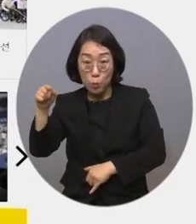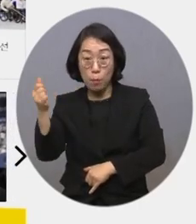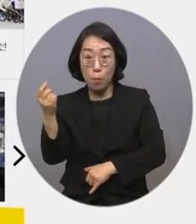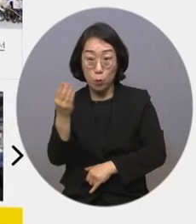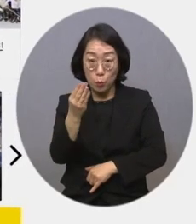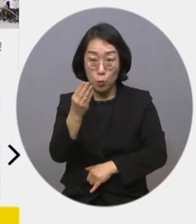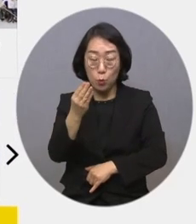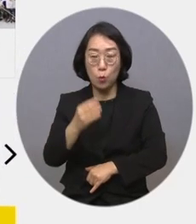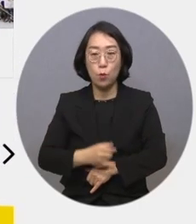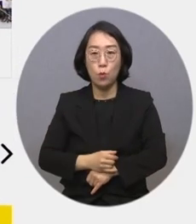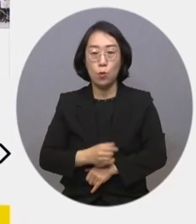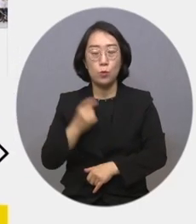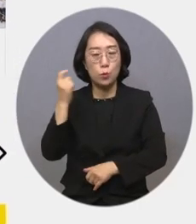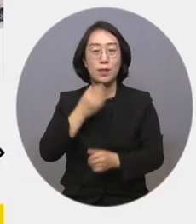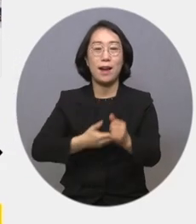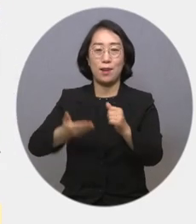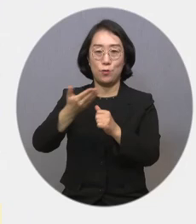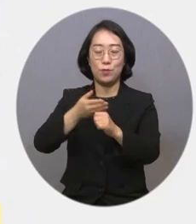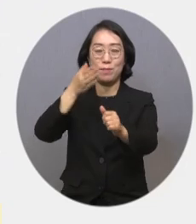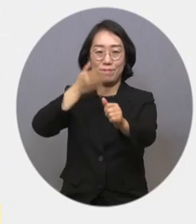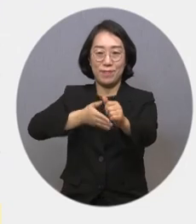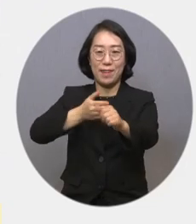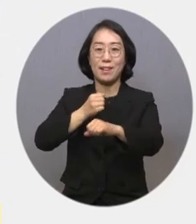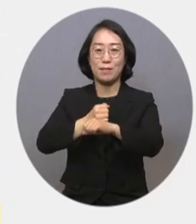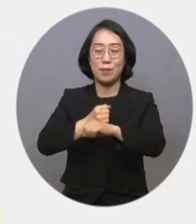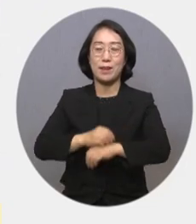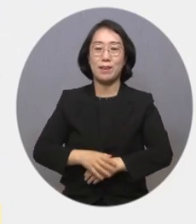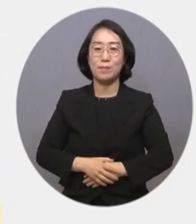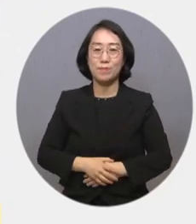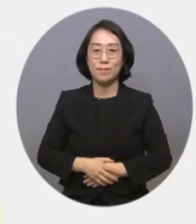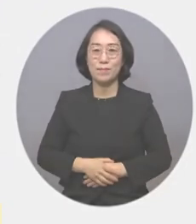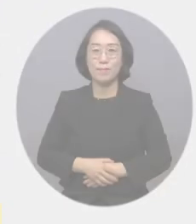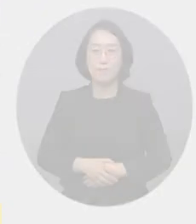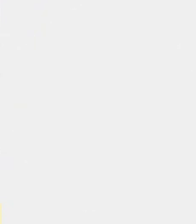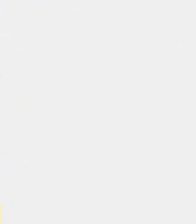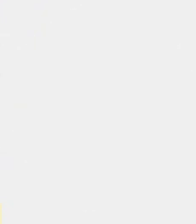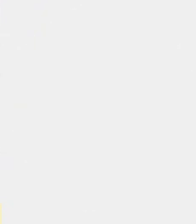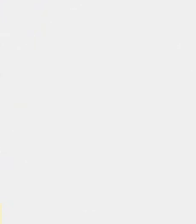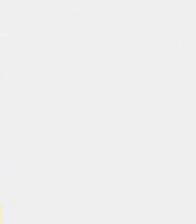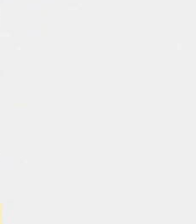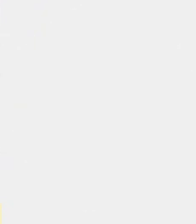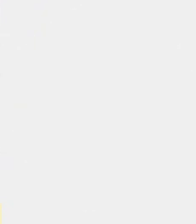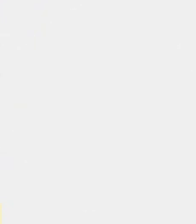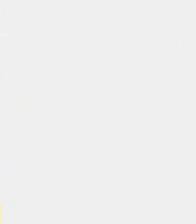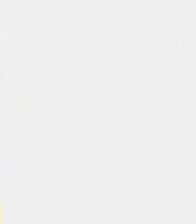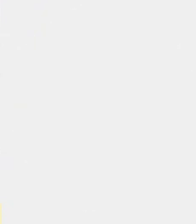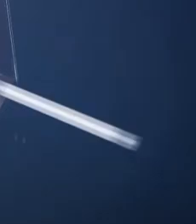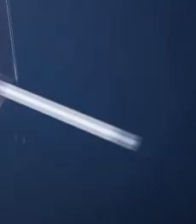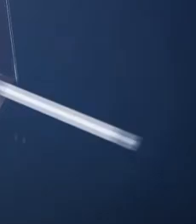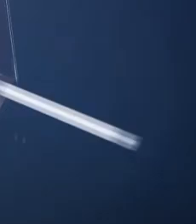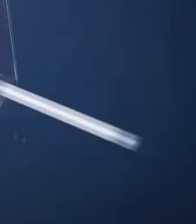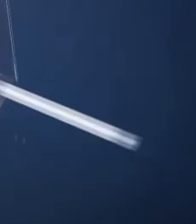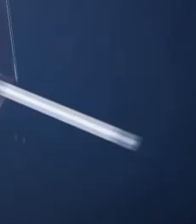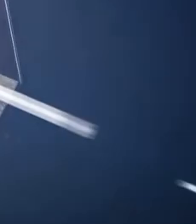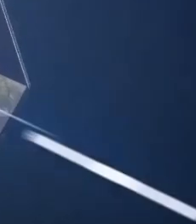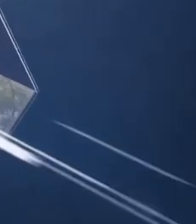전화번호 02-2655-9519로 많은 제보 바랍니다.